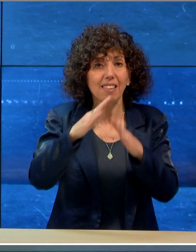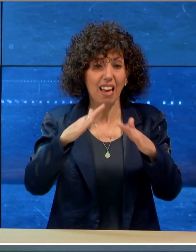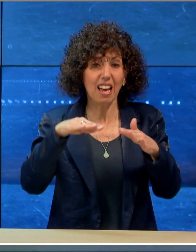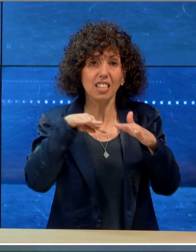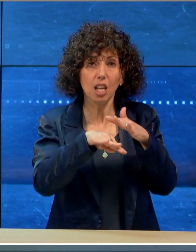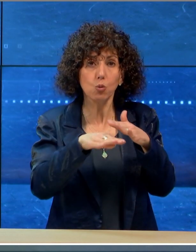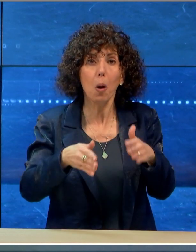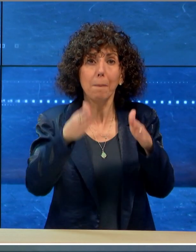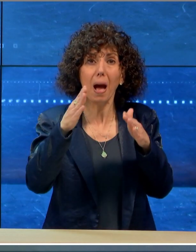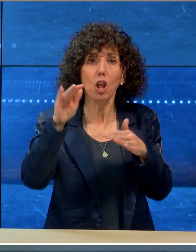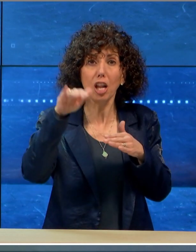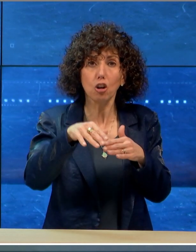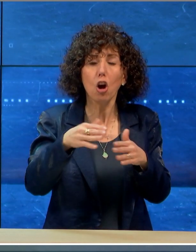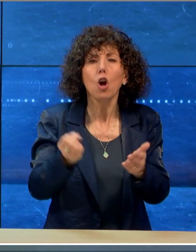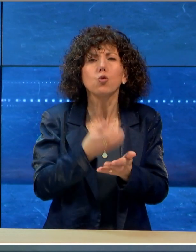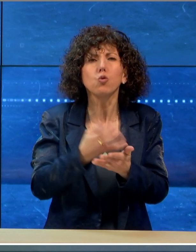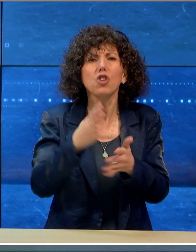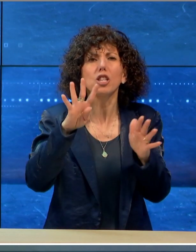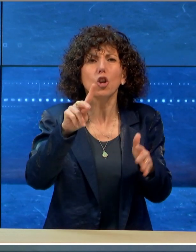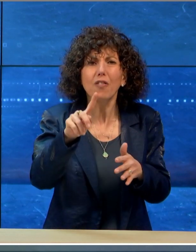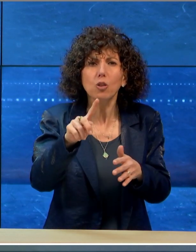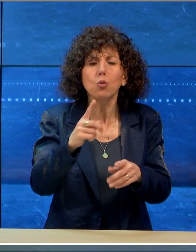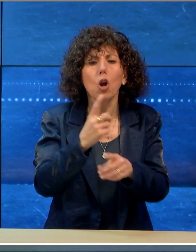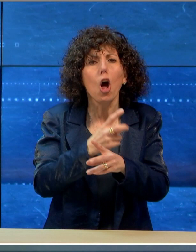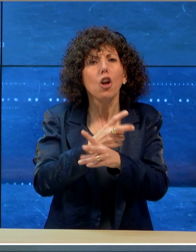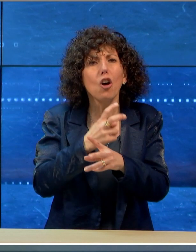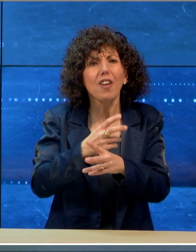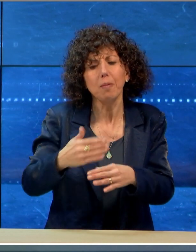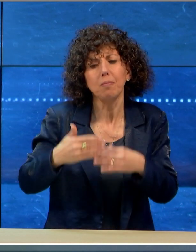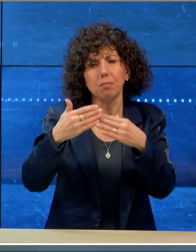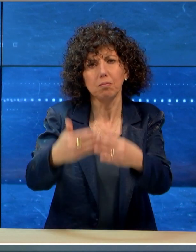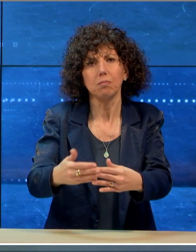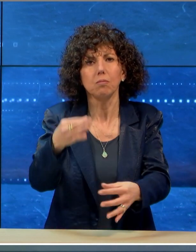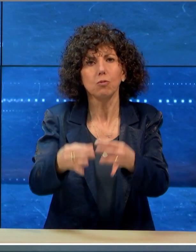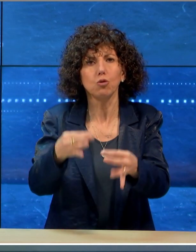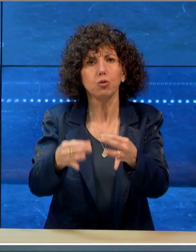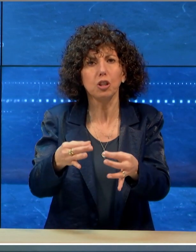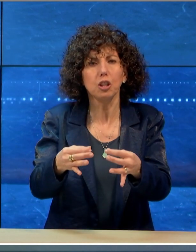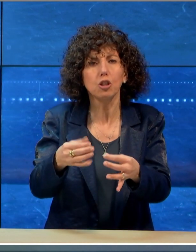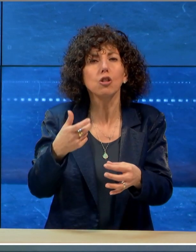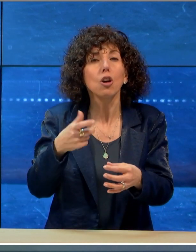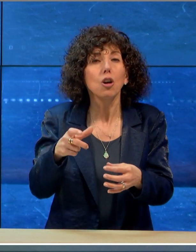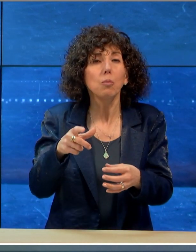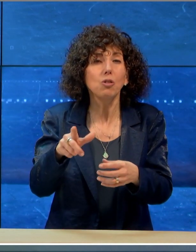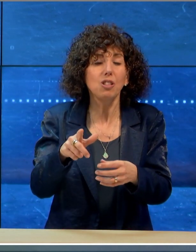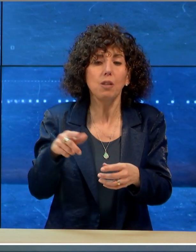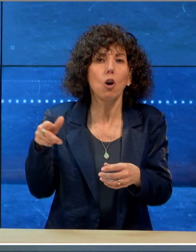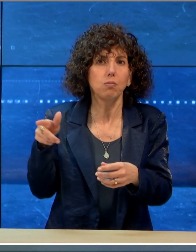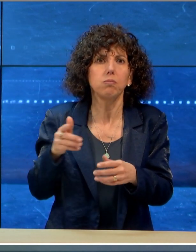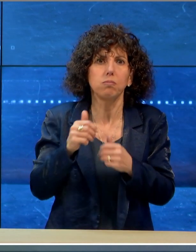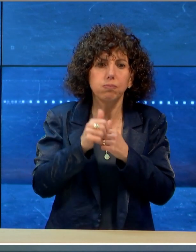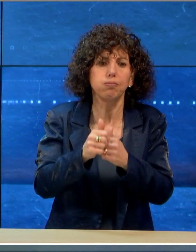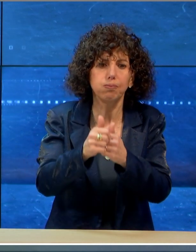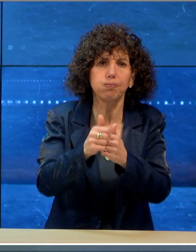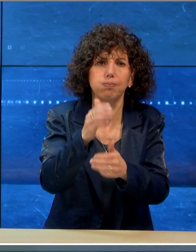Colle nel 91 e a novembre rinviato a giudizio per atti persecutori